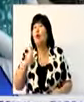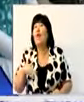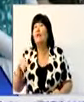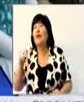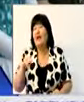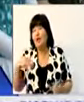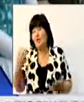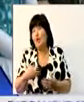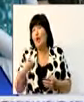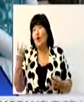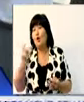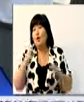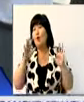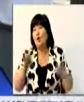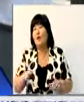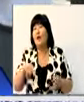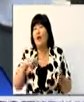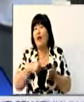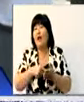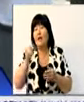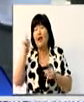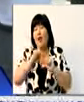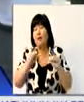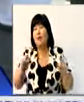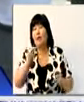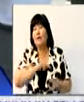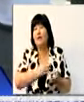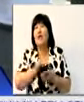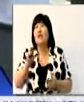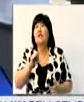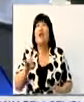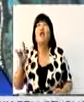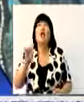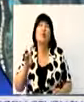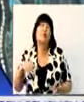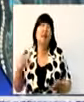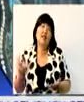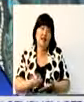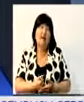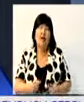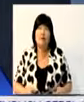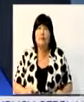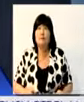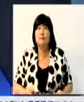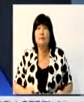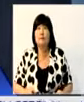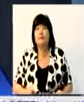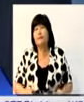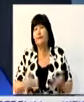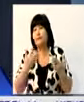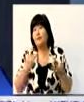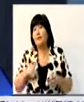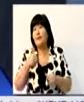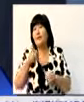Тайғараева бұйырды. Жүлделі үшінші орынды қалалық білім бөлімінің қызметкері Жазира Рахметтулла иеленді. Бұл байқаудың